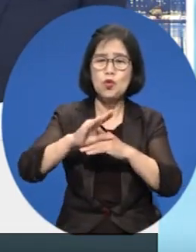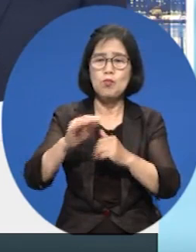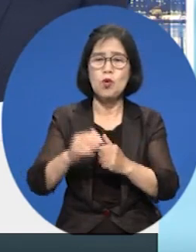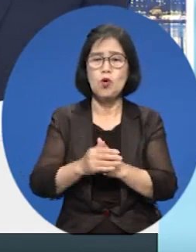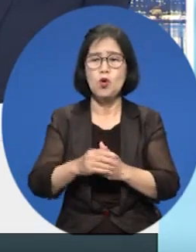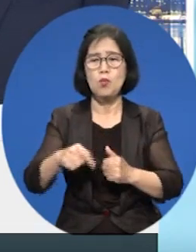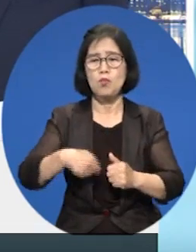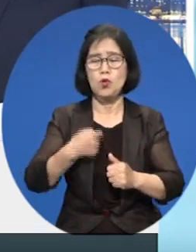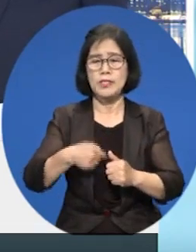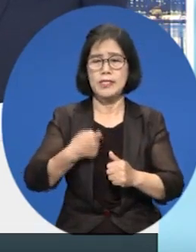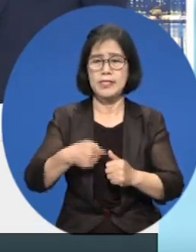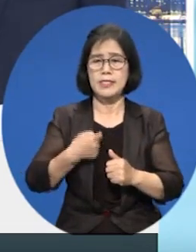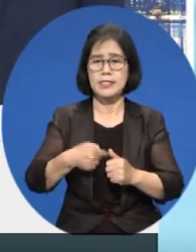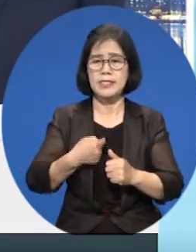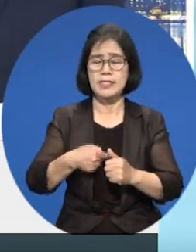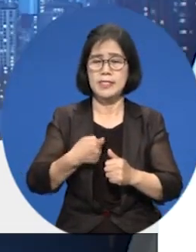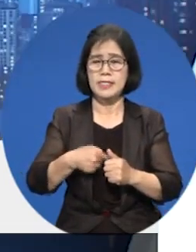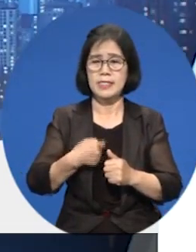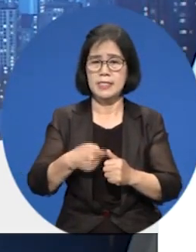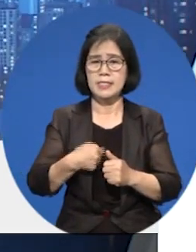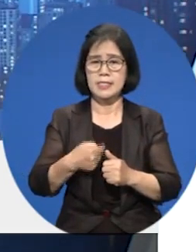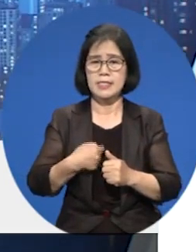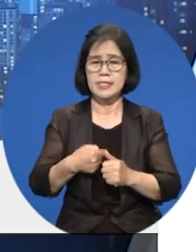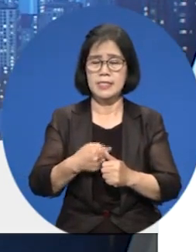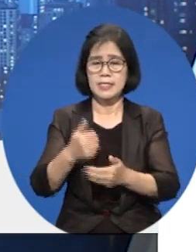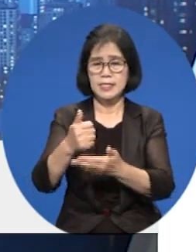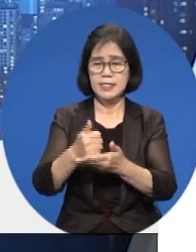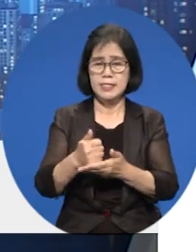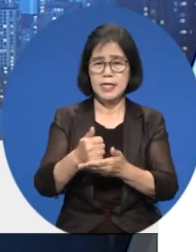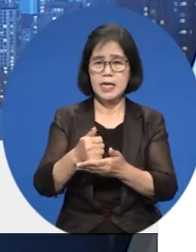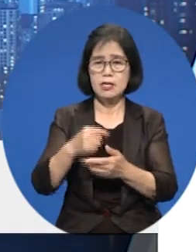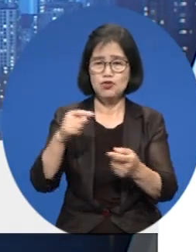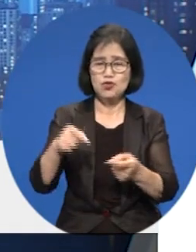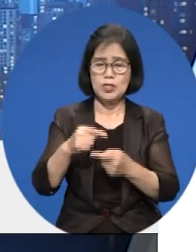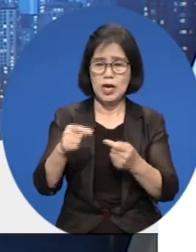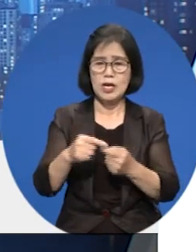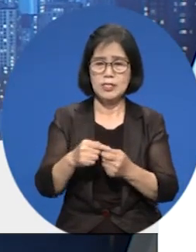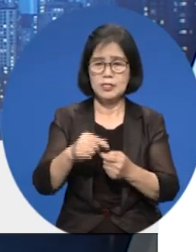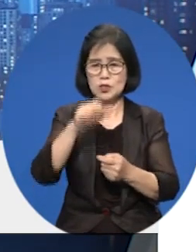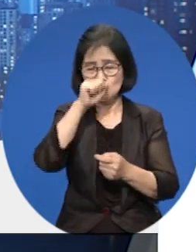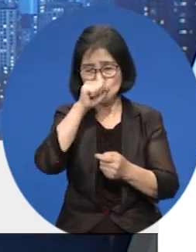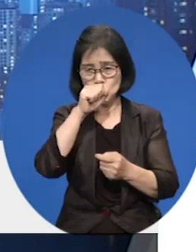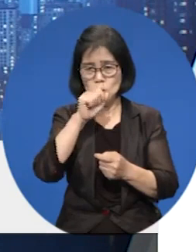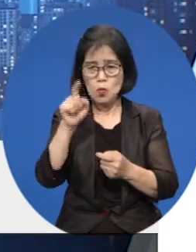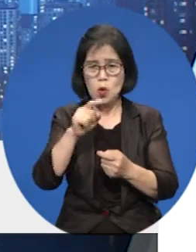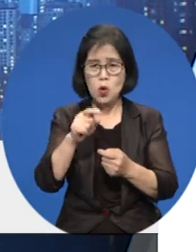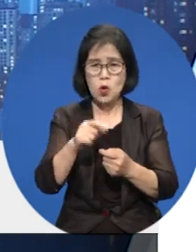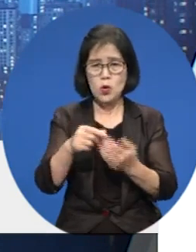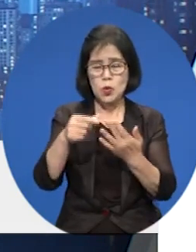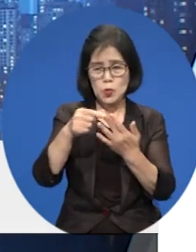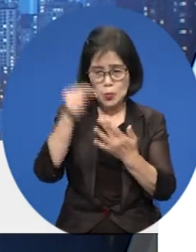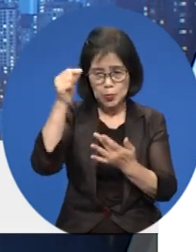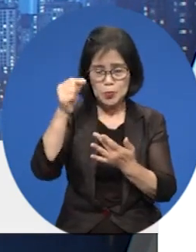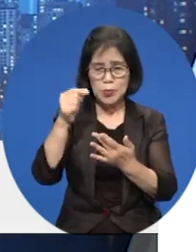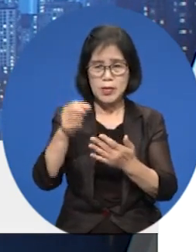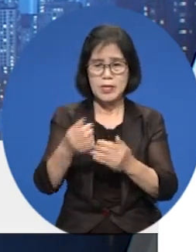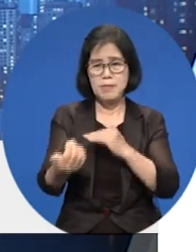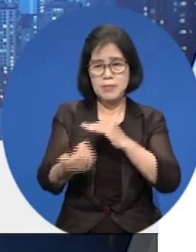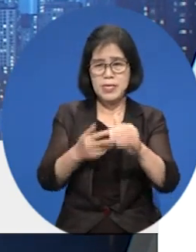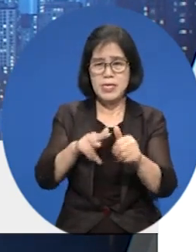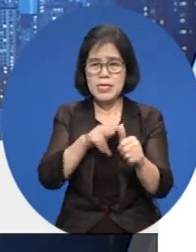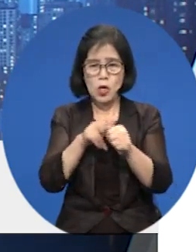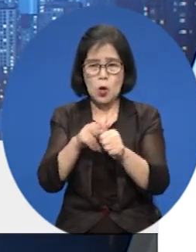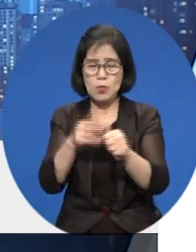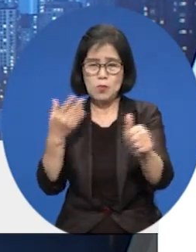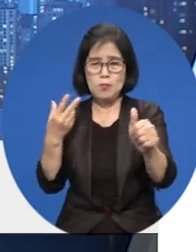분이 조용히 가고 싶다 그러면 어 승객 우 낸 선호 옵션을 걸 택하게 되면 드 기사에게 미리 그 정보가